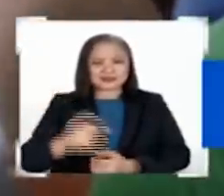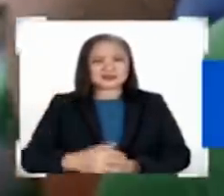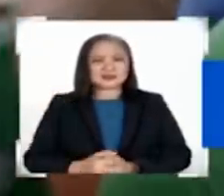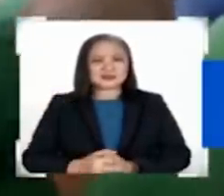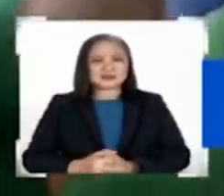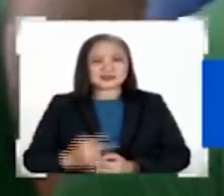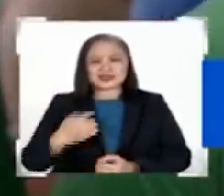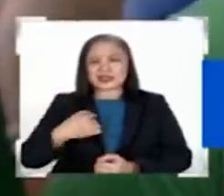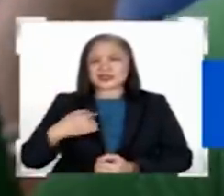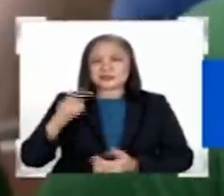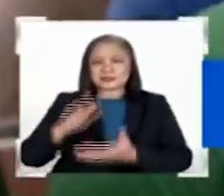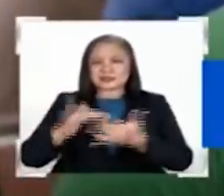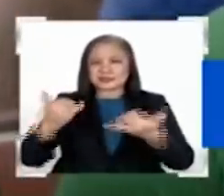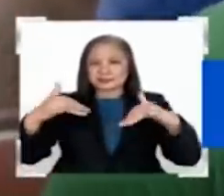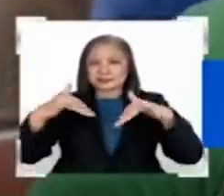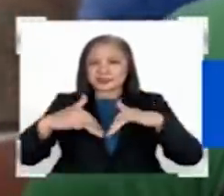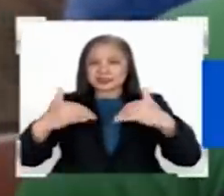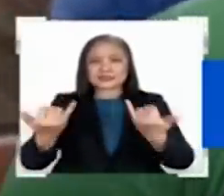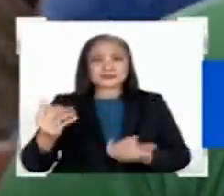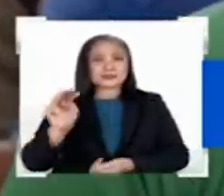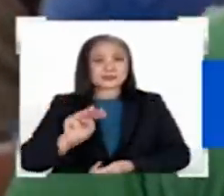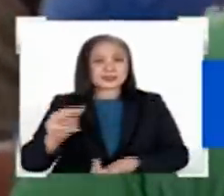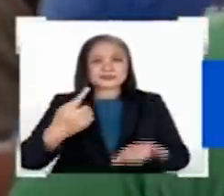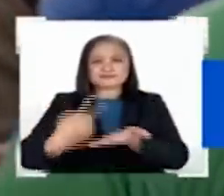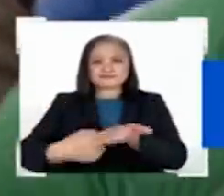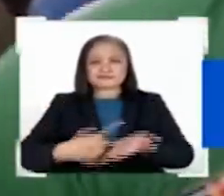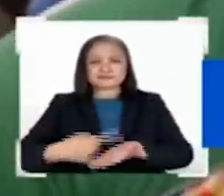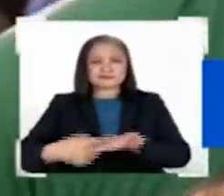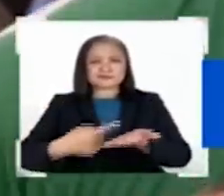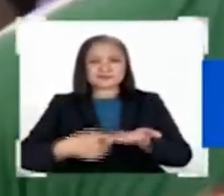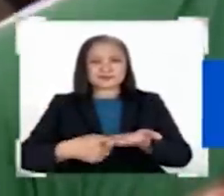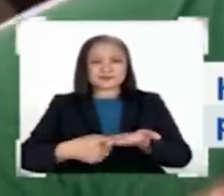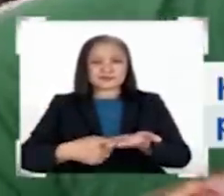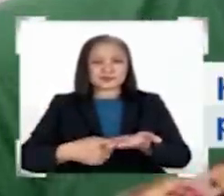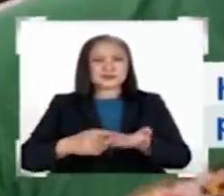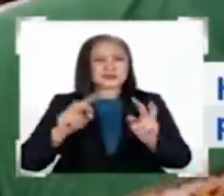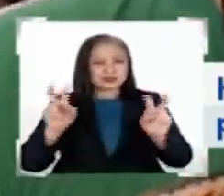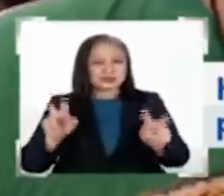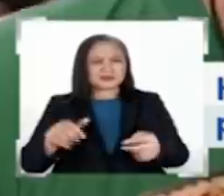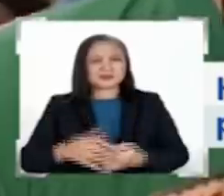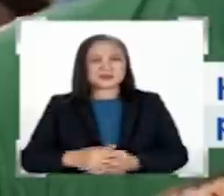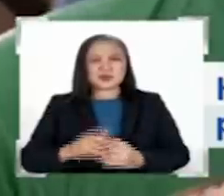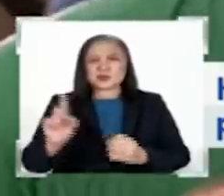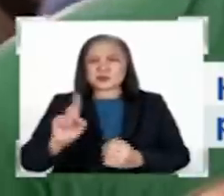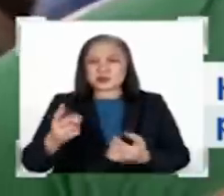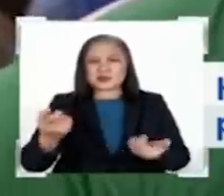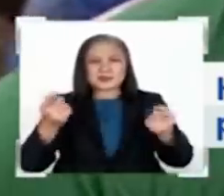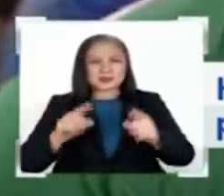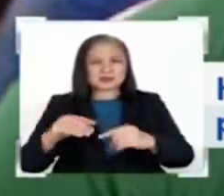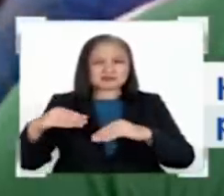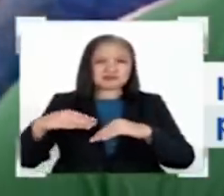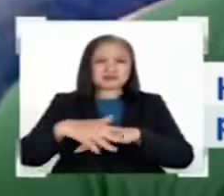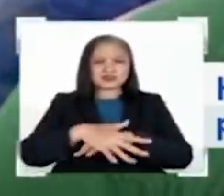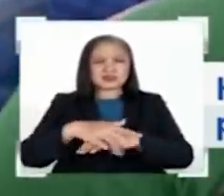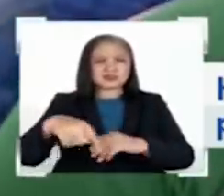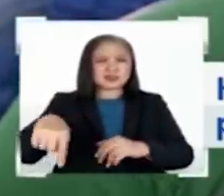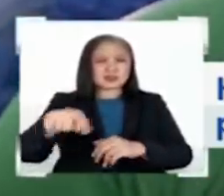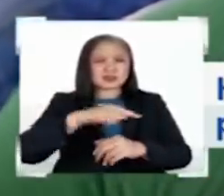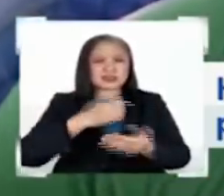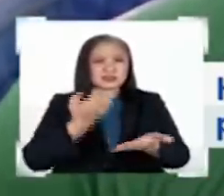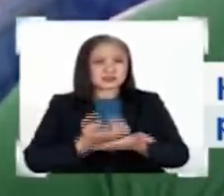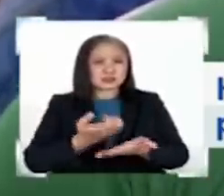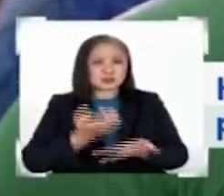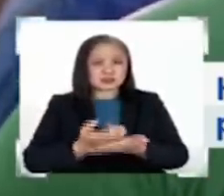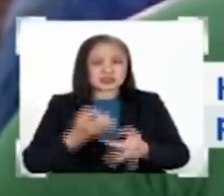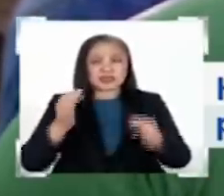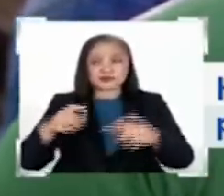Monday to be able to discuss yung itong mga bagay-bagay na to. Kung ano ba mangyayaring epekto natin sa ekonomiya, kung sinuspend